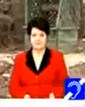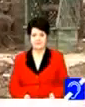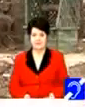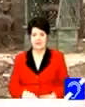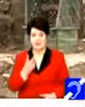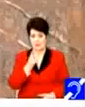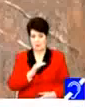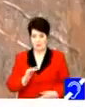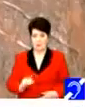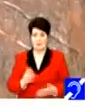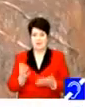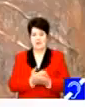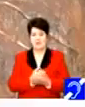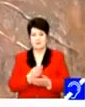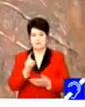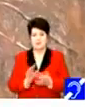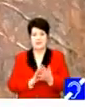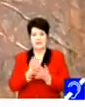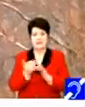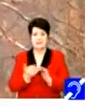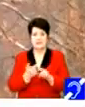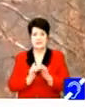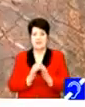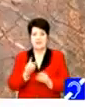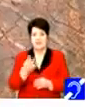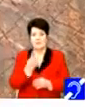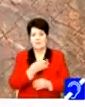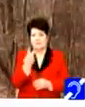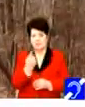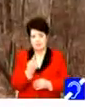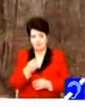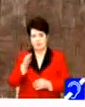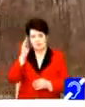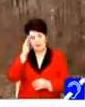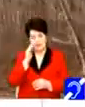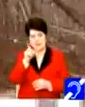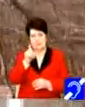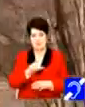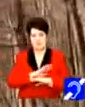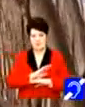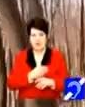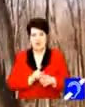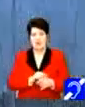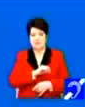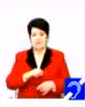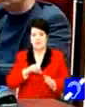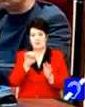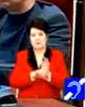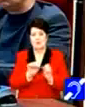Doi copii au găsit în pădurea satului Porumbeni cadavrul unui bărbat de 41 de ani. Poliția crede că ar fi vorba despre o sinucidere.